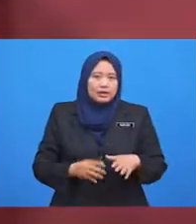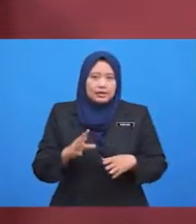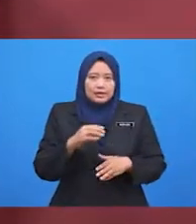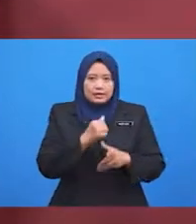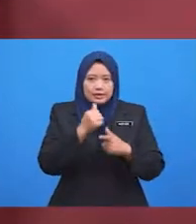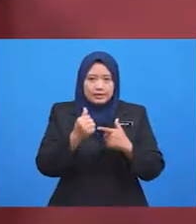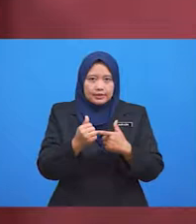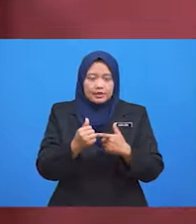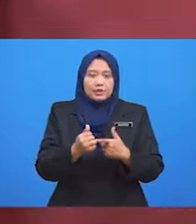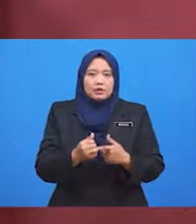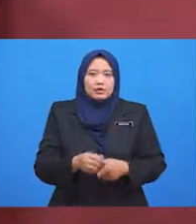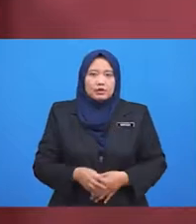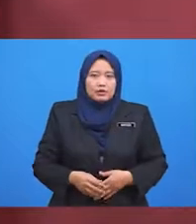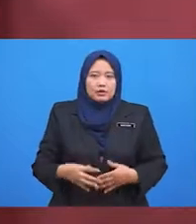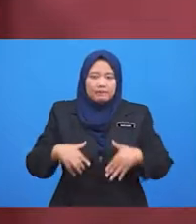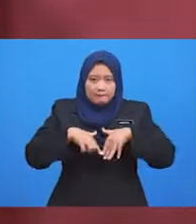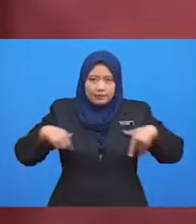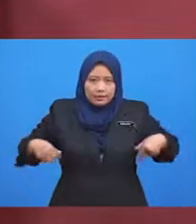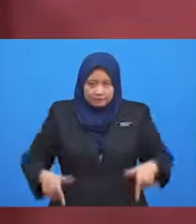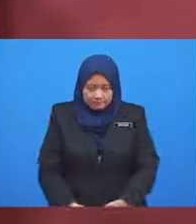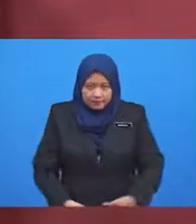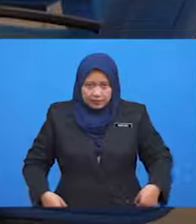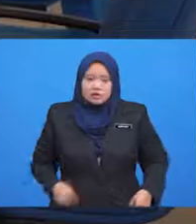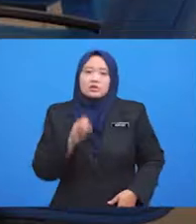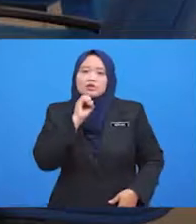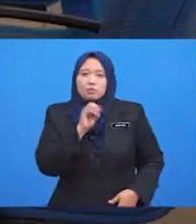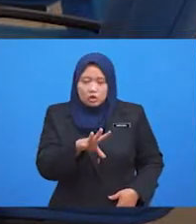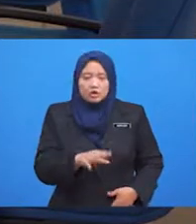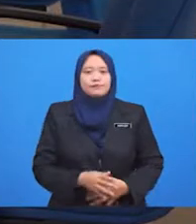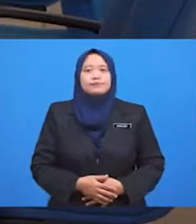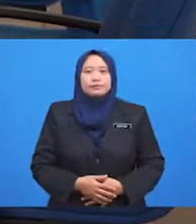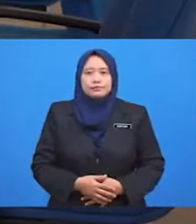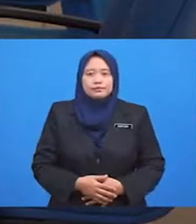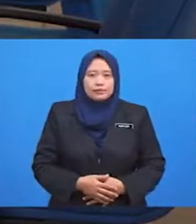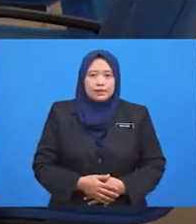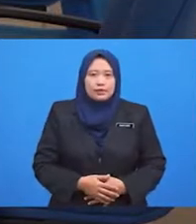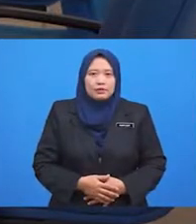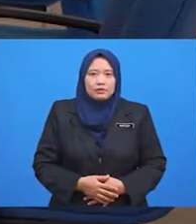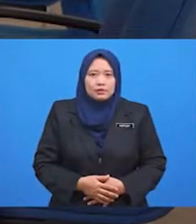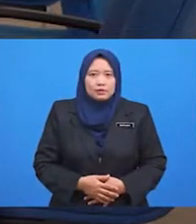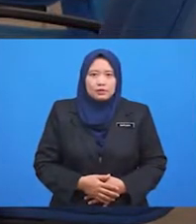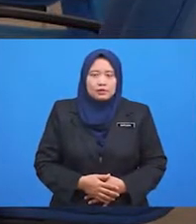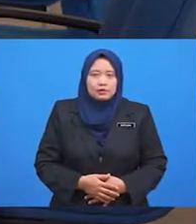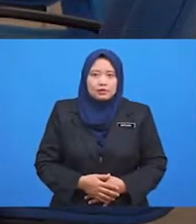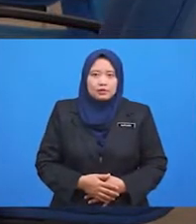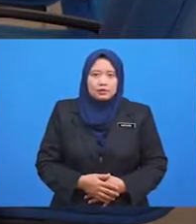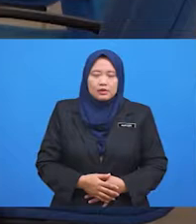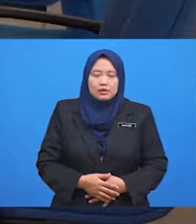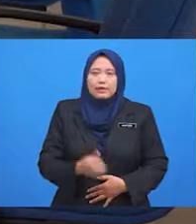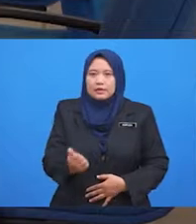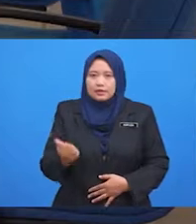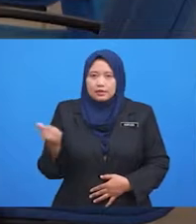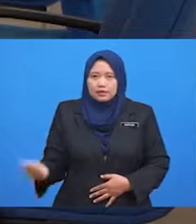yang digunakan oleh pelanggan semasa rawatan. Antara alatan yang diperlukan untuk melaksanakan